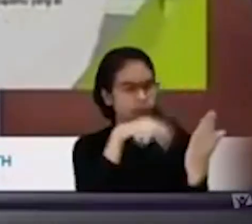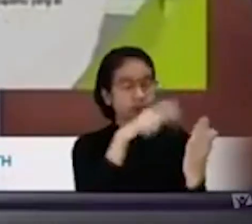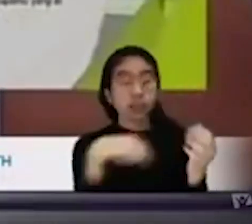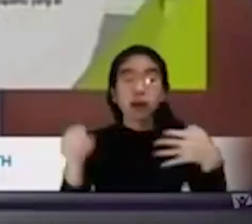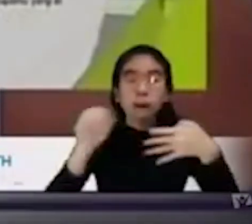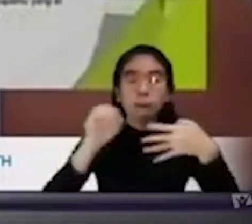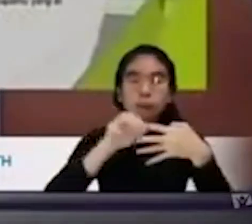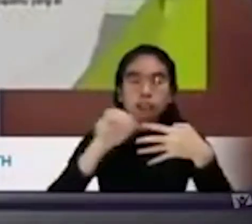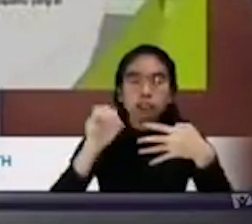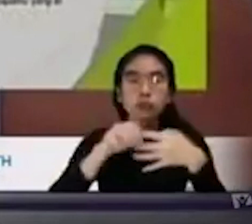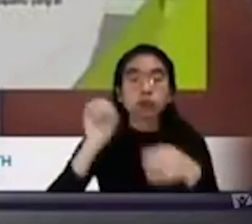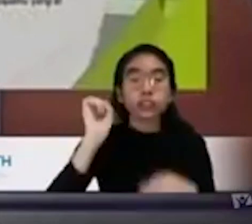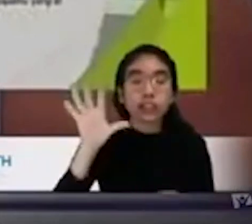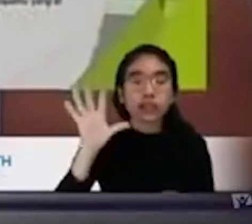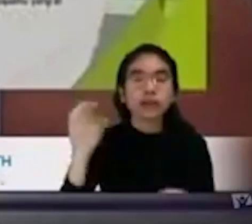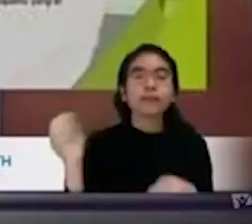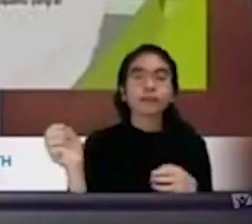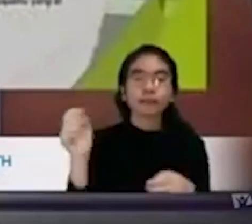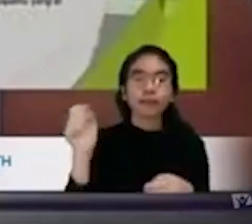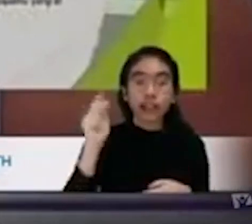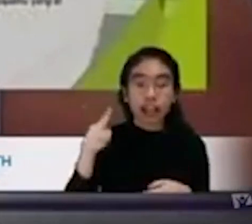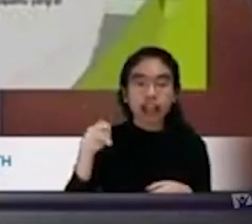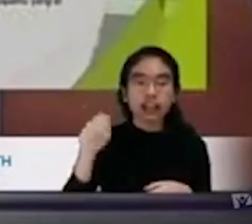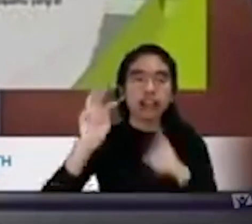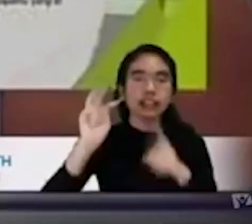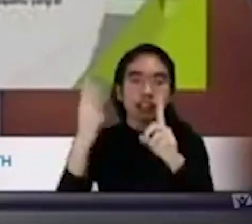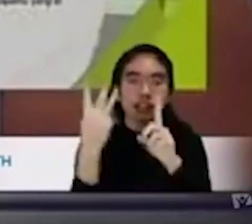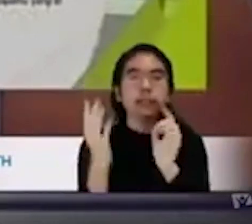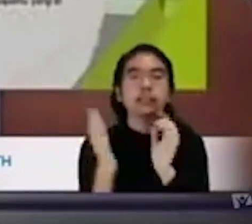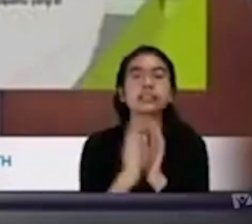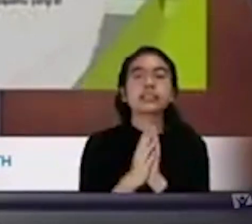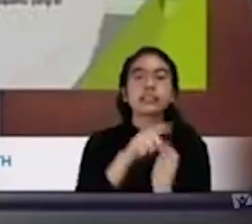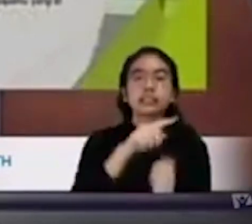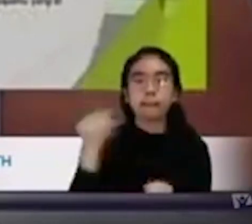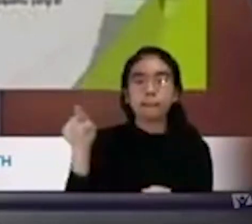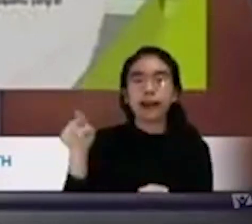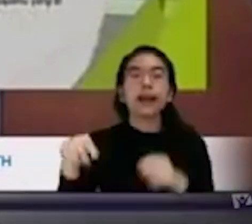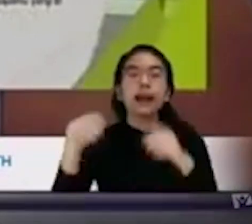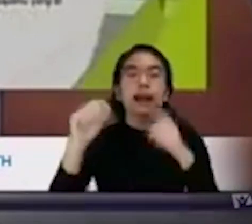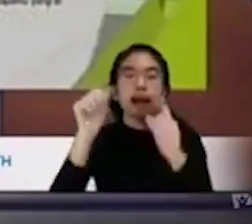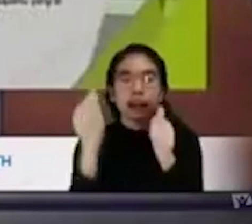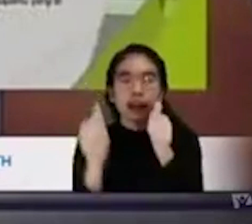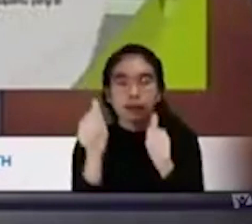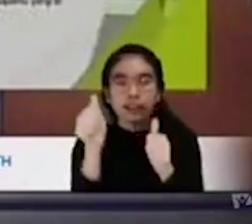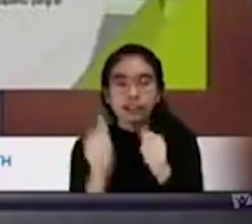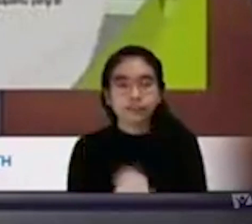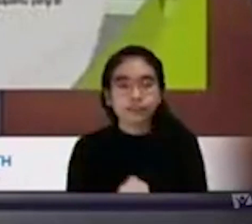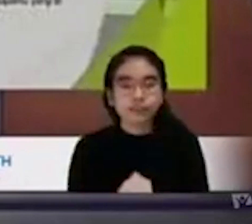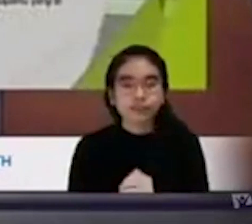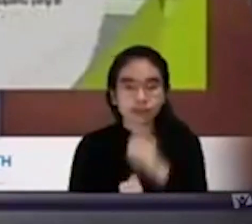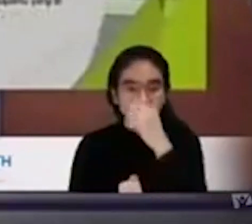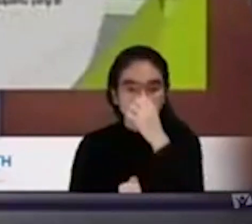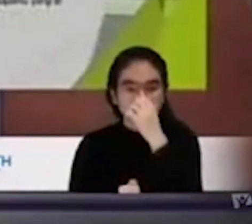sampai 16. Dikatakan demikian. Kamu adalah garam dunia. Jika garam itu